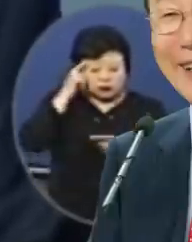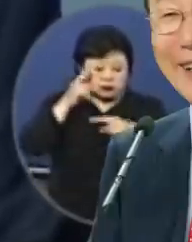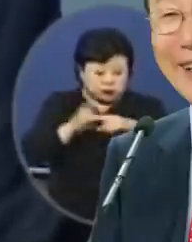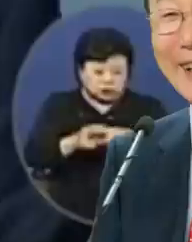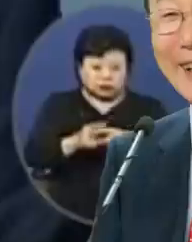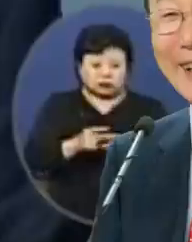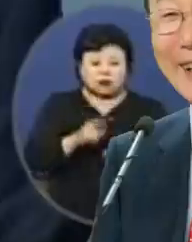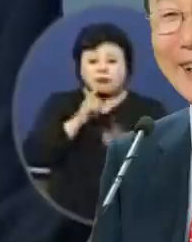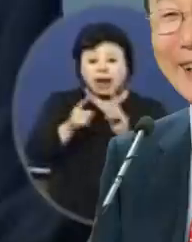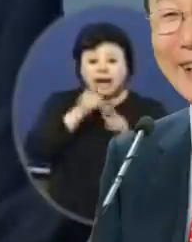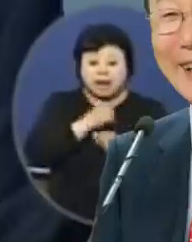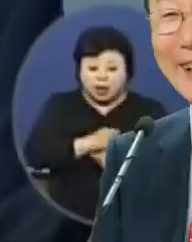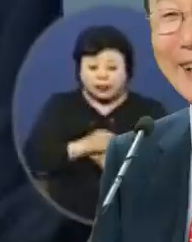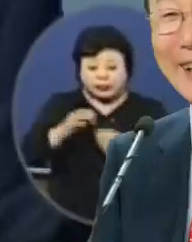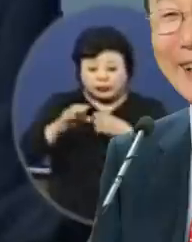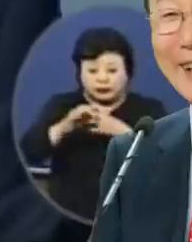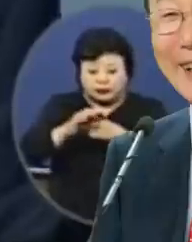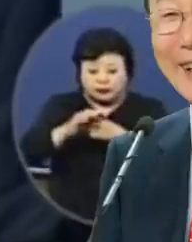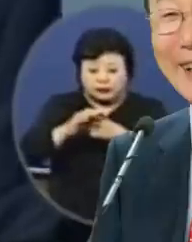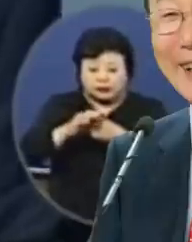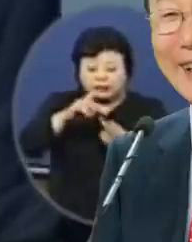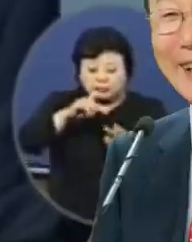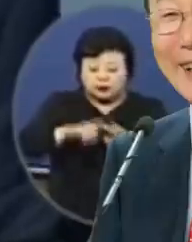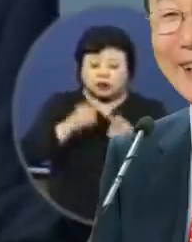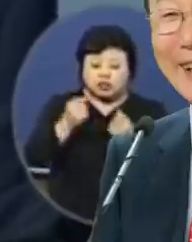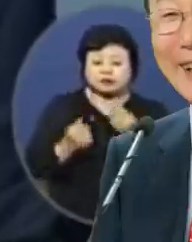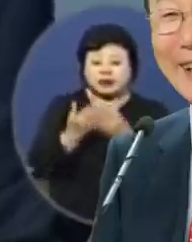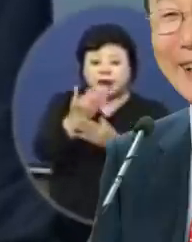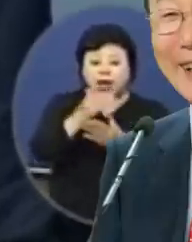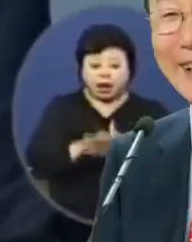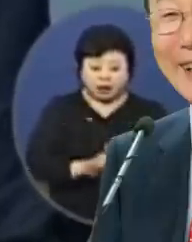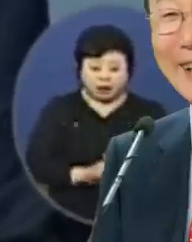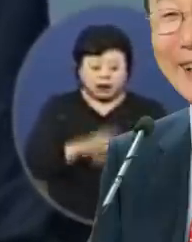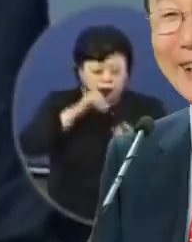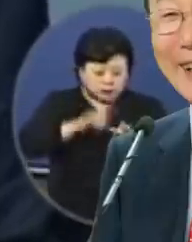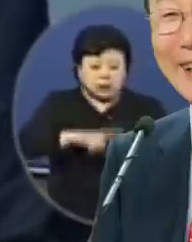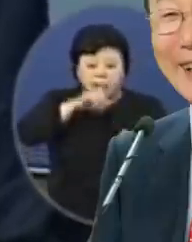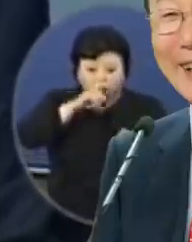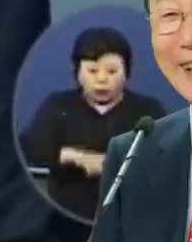긍정적으로 말하면 그 에너지가 나와서 여러분 그대로